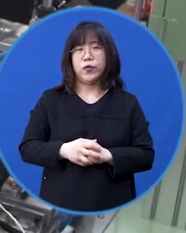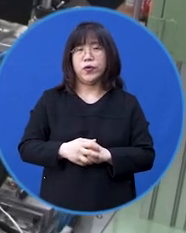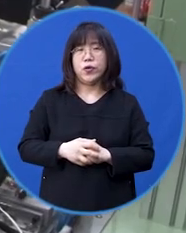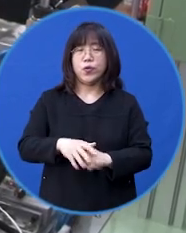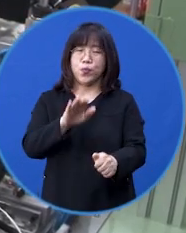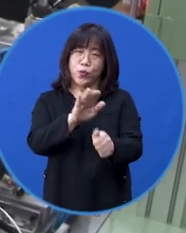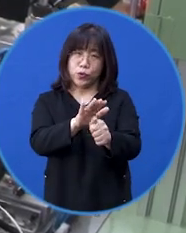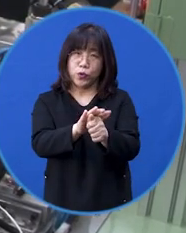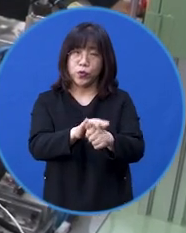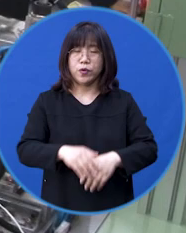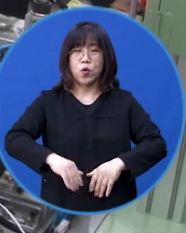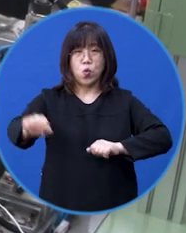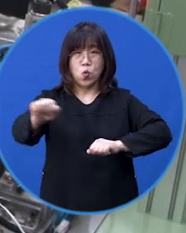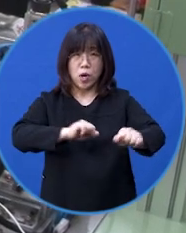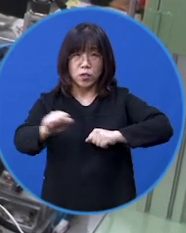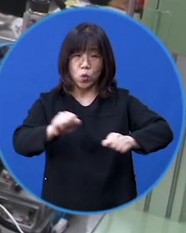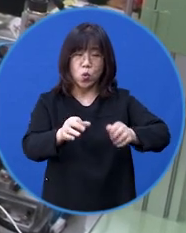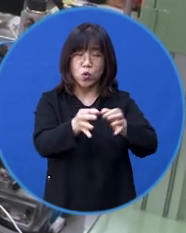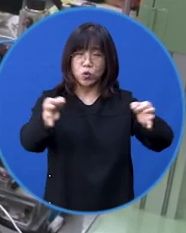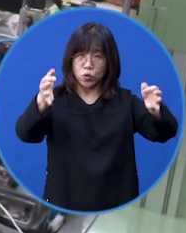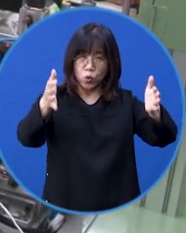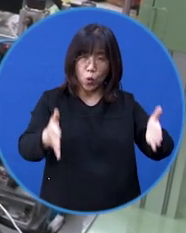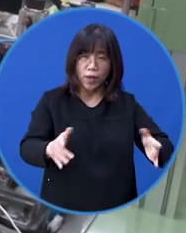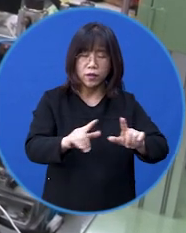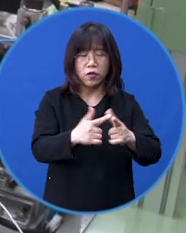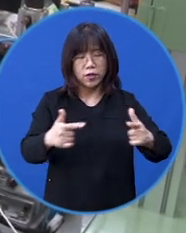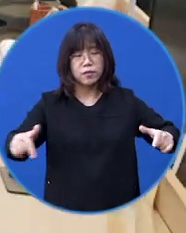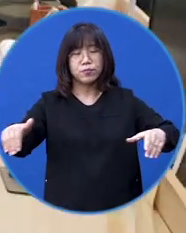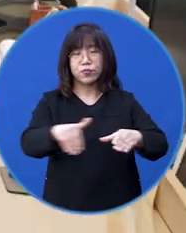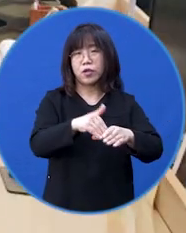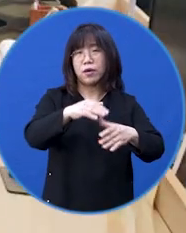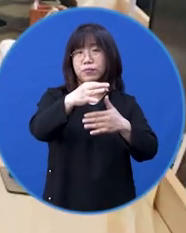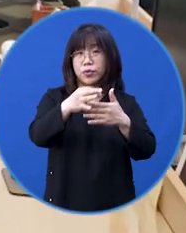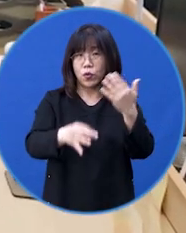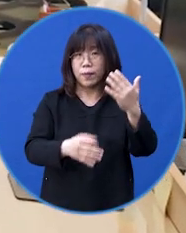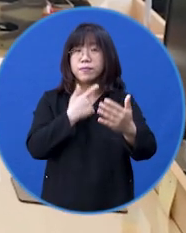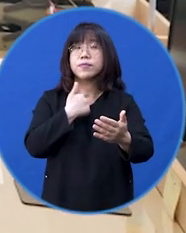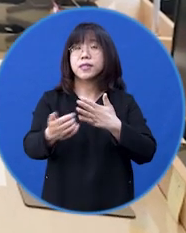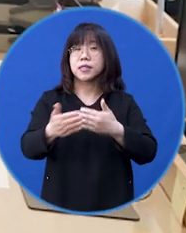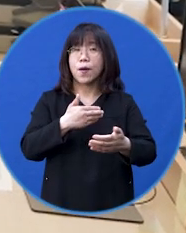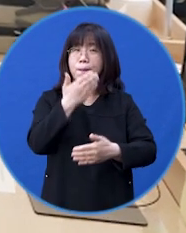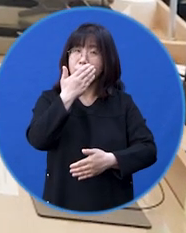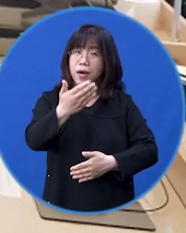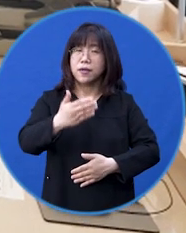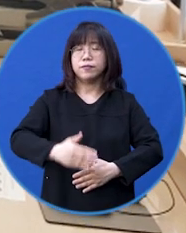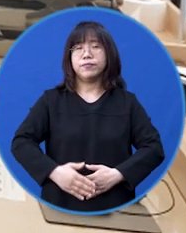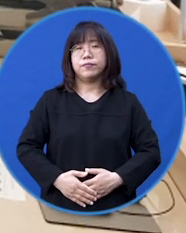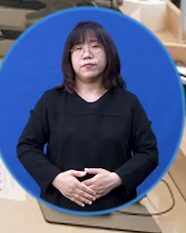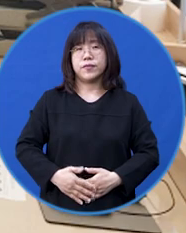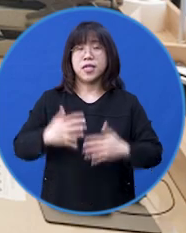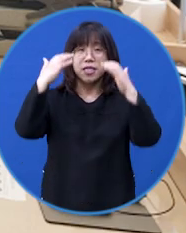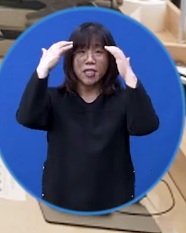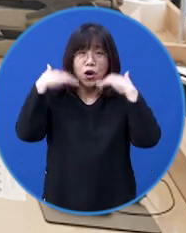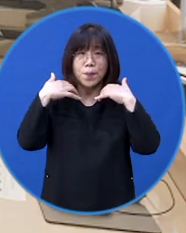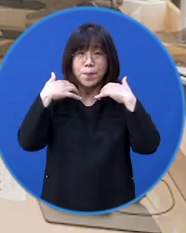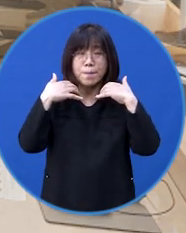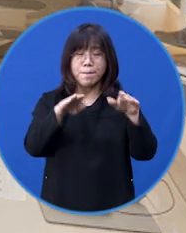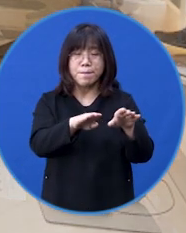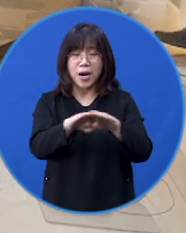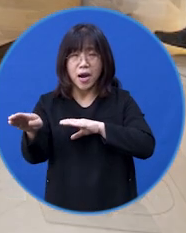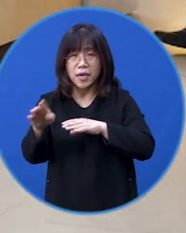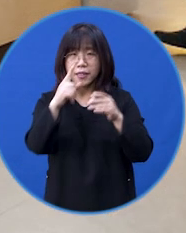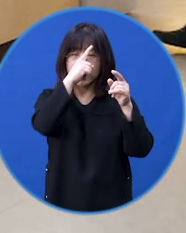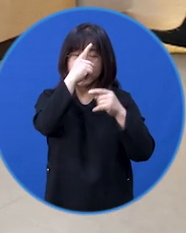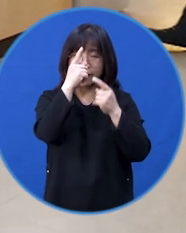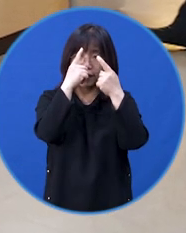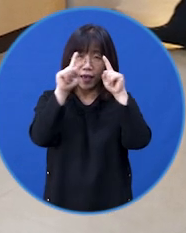장애인직업재활시설에서 현장업무 보조활동을 하게 됩니다. 활동기간 중에는 역량 강화를 위한 다양한 문화 프로그램도